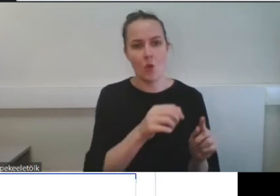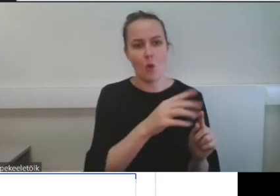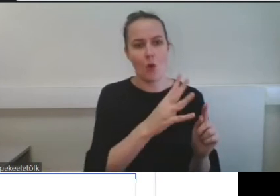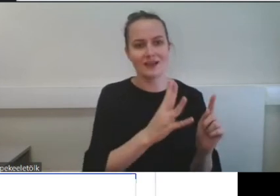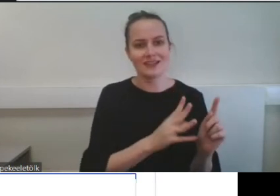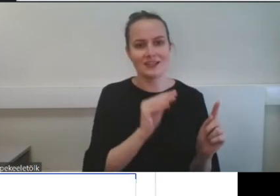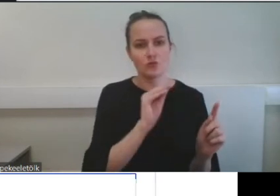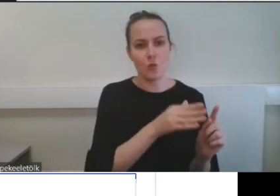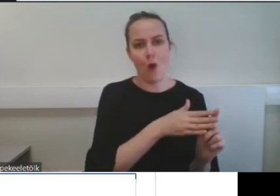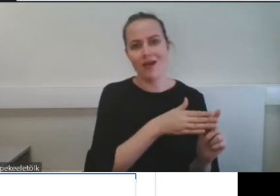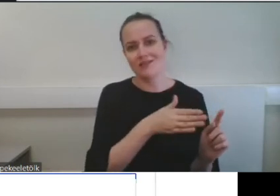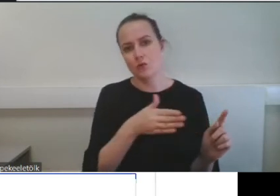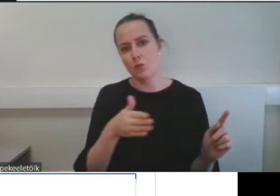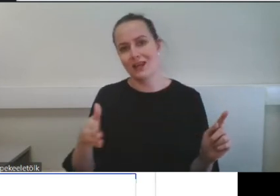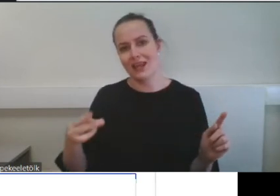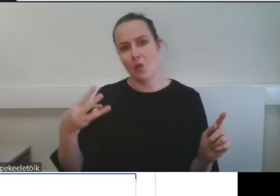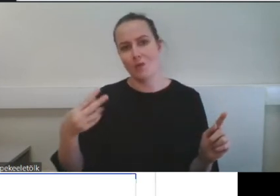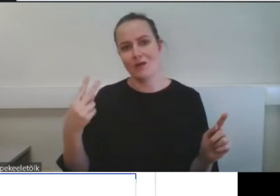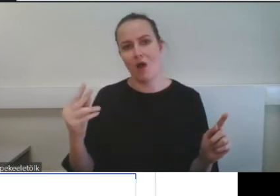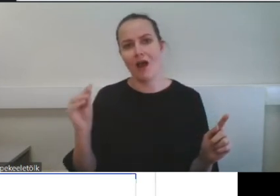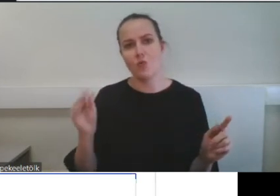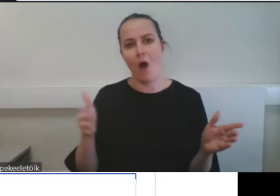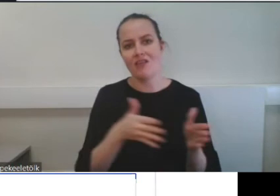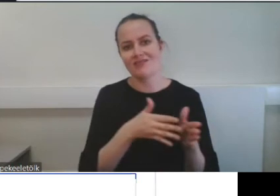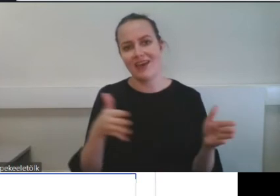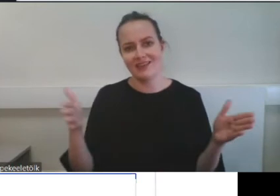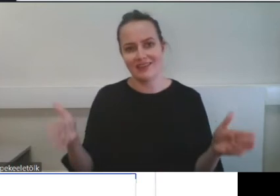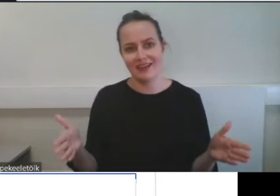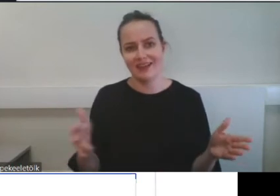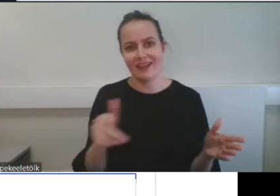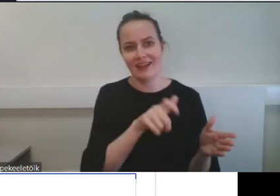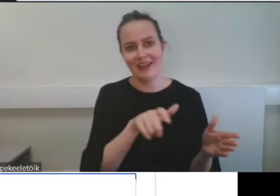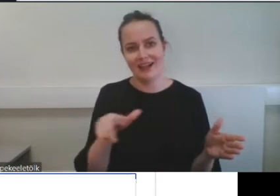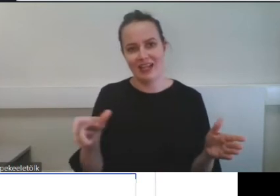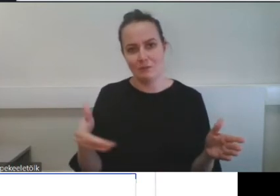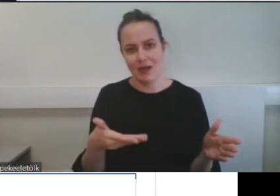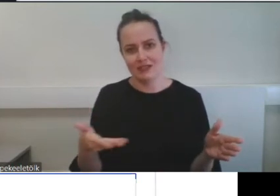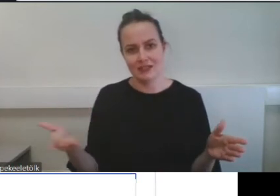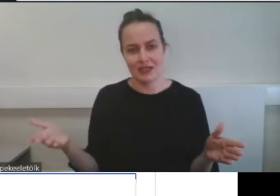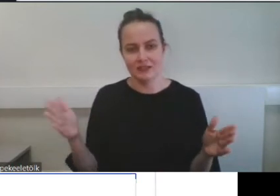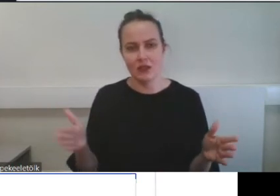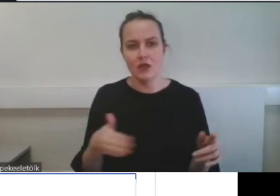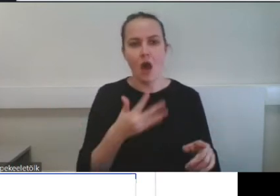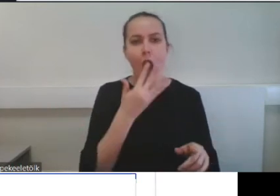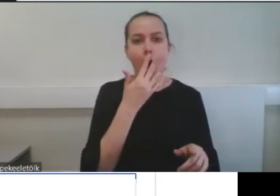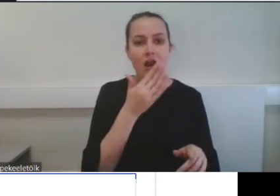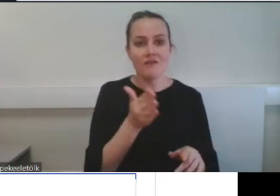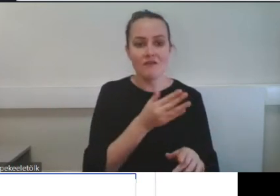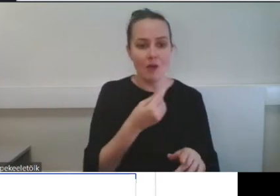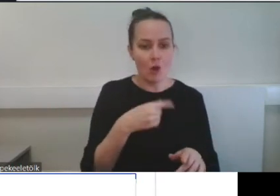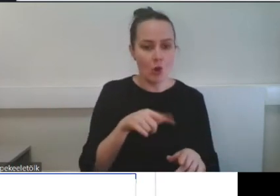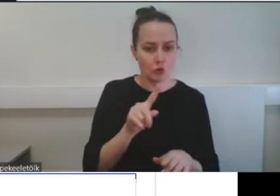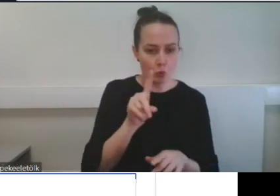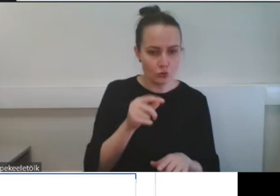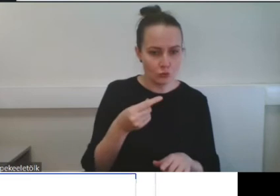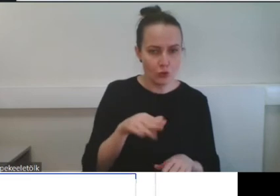nentinud 80. eluaastatest mõningatel juhtudel ka 75. siis ikkagi